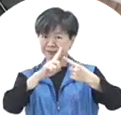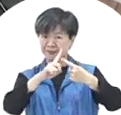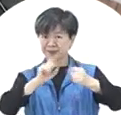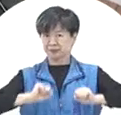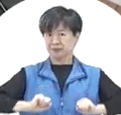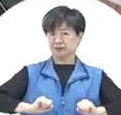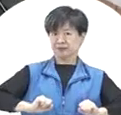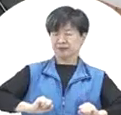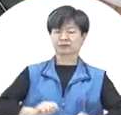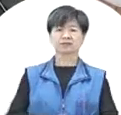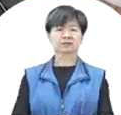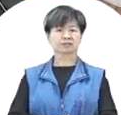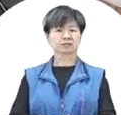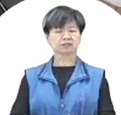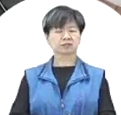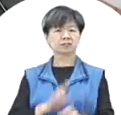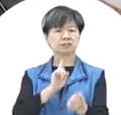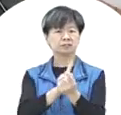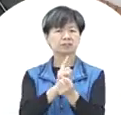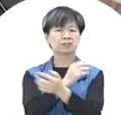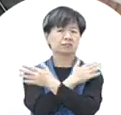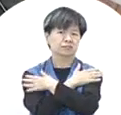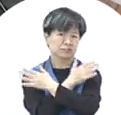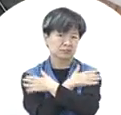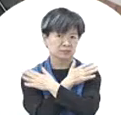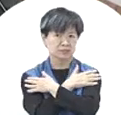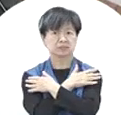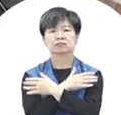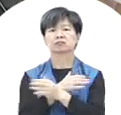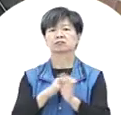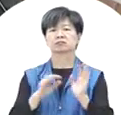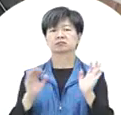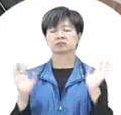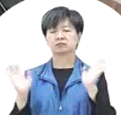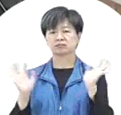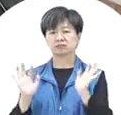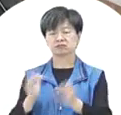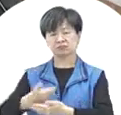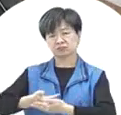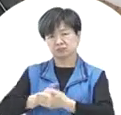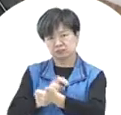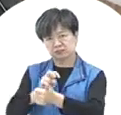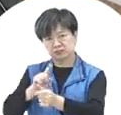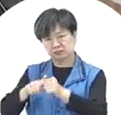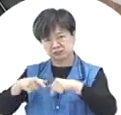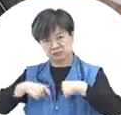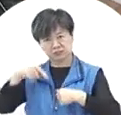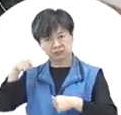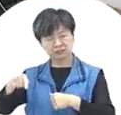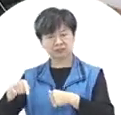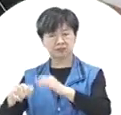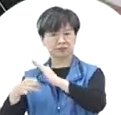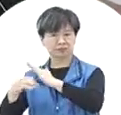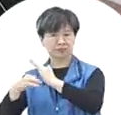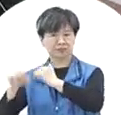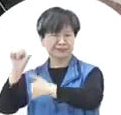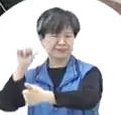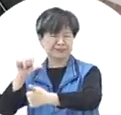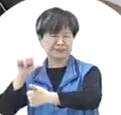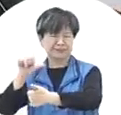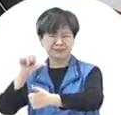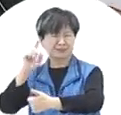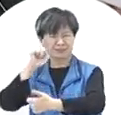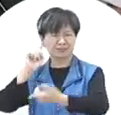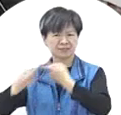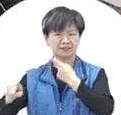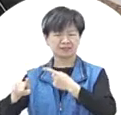以对待幼稚园、对待托婴中心，我们不能把它想象它是一个商店，用财罚的方式或者是取